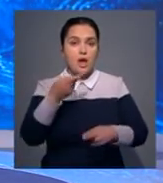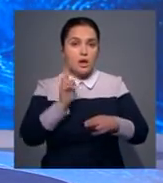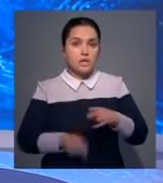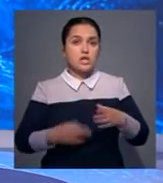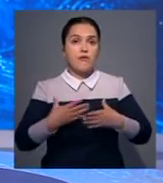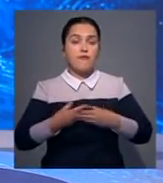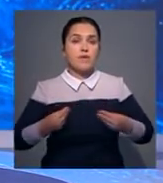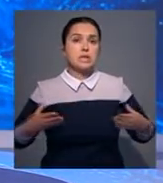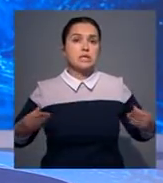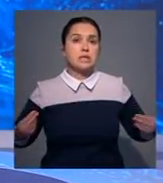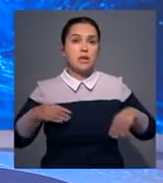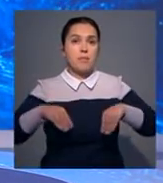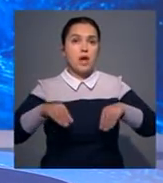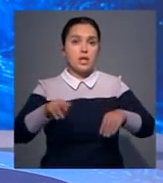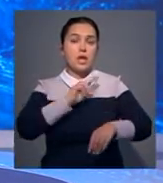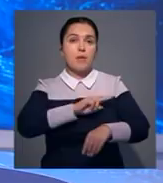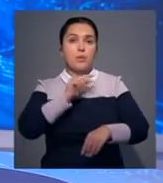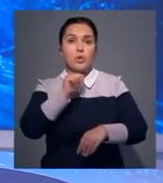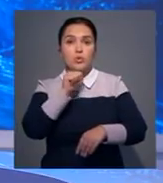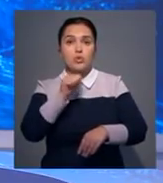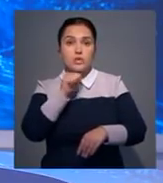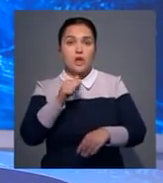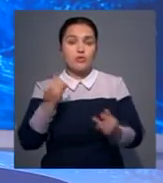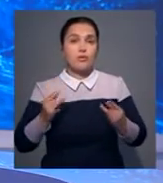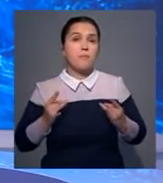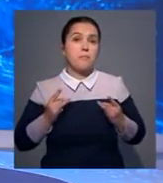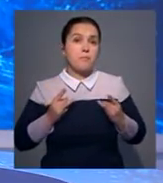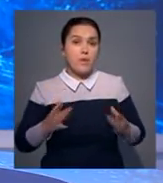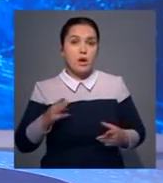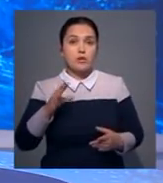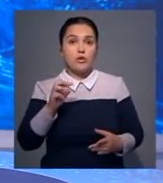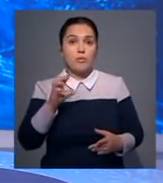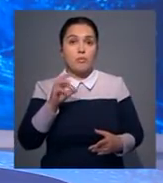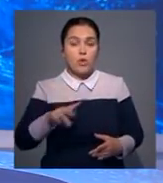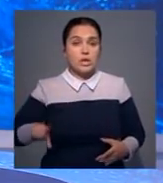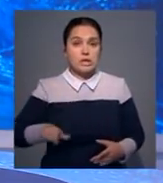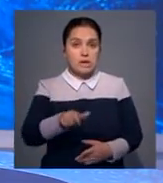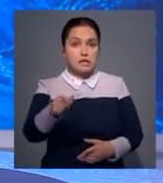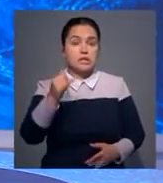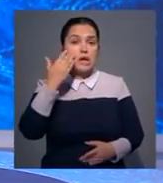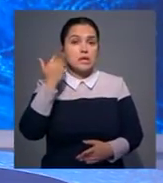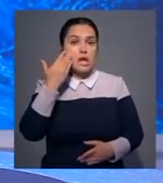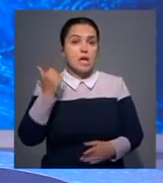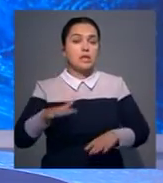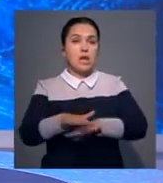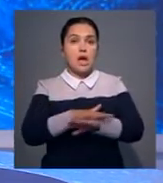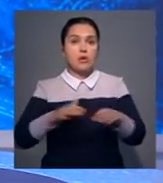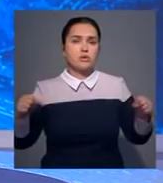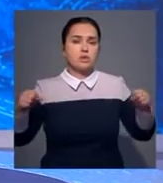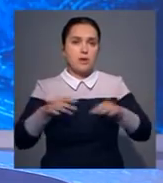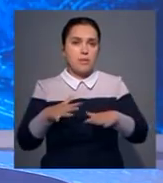Окончание весенне-полевых работ в Кустанае сегодня отметили Сабантуем. На берегу Табола традиционный праздник татарского народа собрал представителей